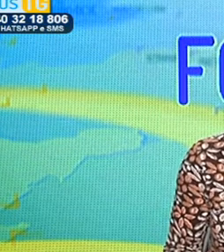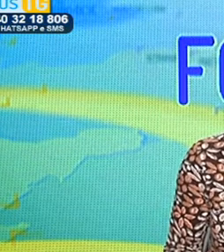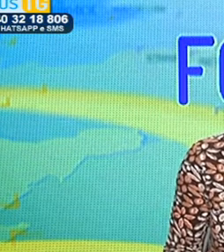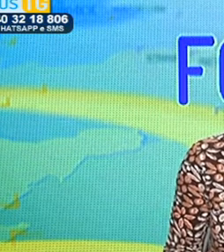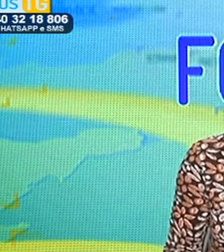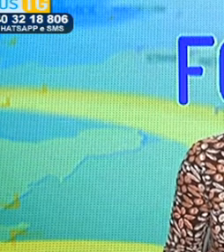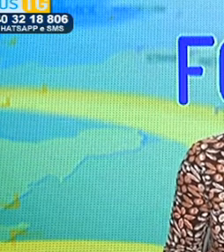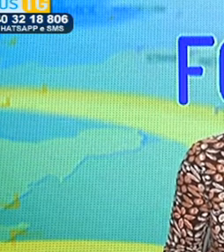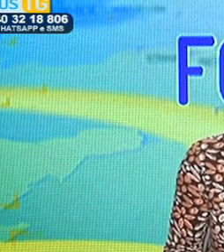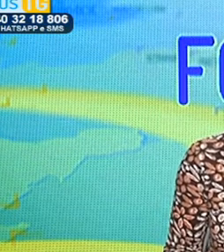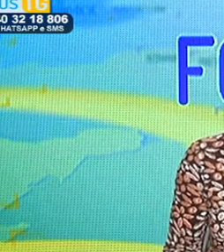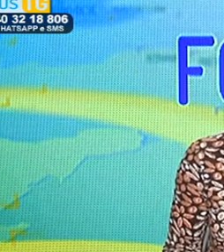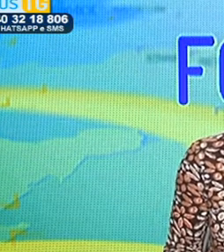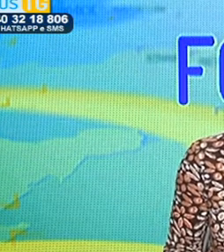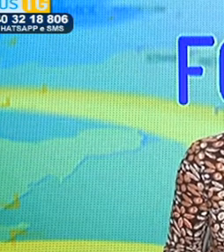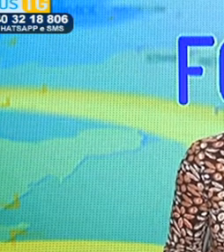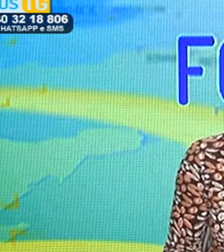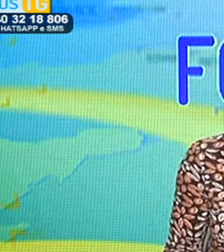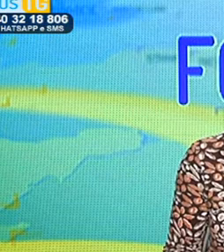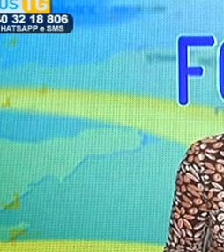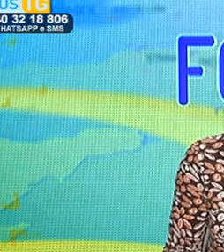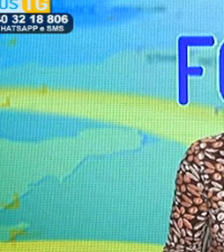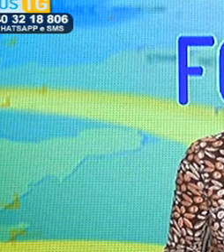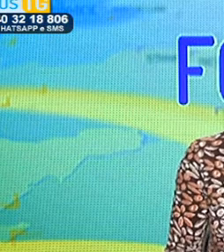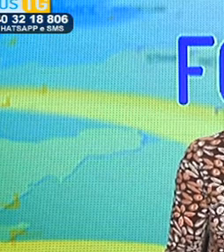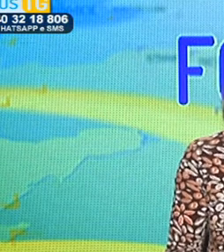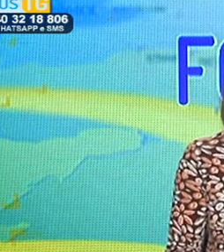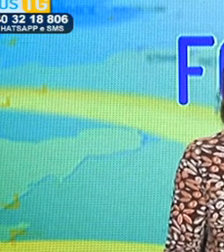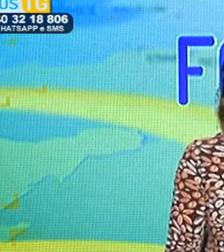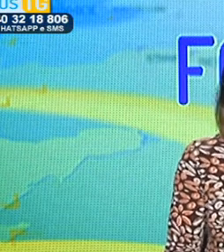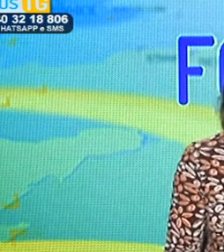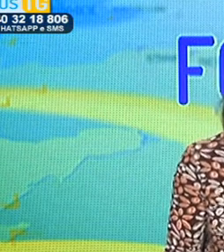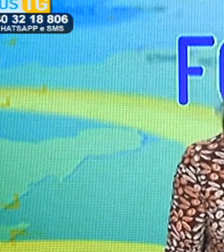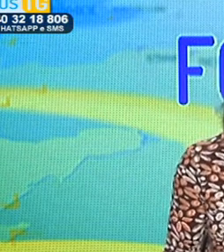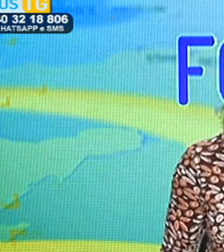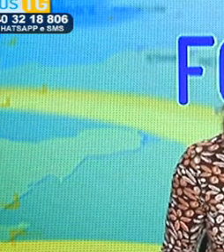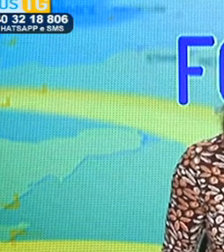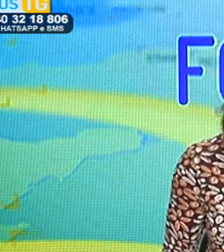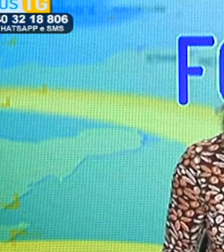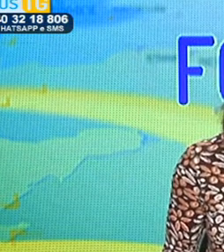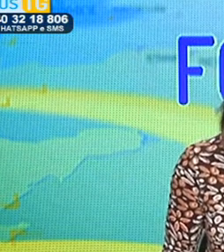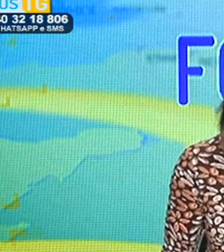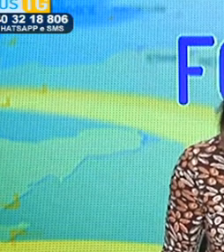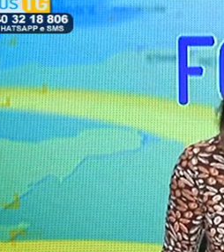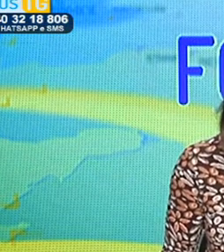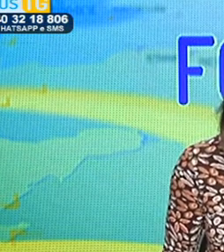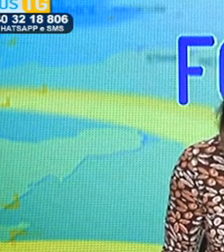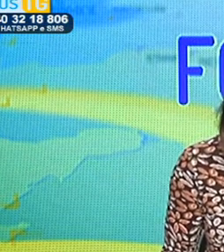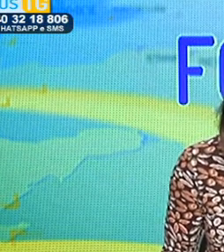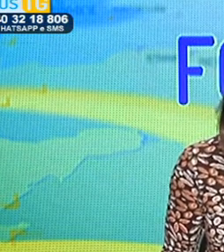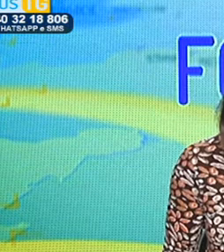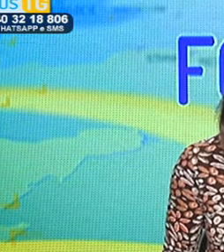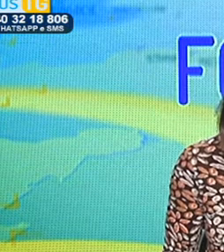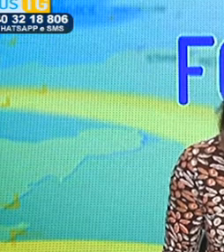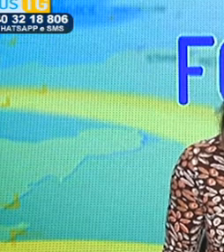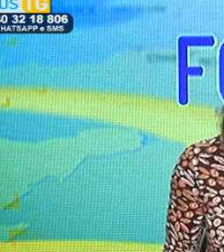Veneto è riconosciuto un rimborso complessivo di 700.000 euro per compensare tutta quella serie di finanziamenti che erano stati erogati dalla Direzione